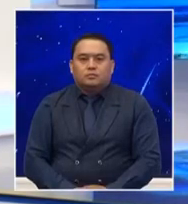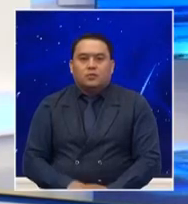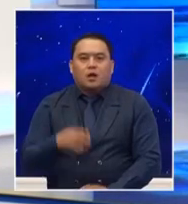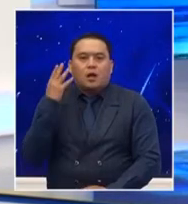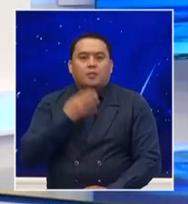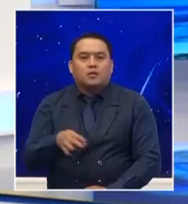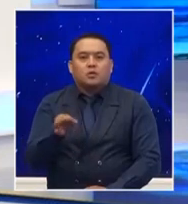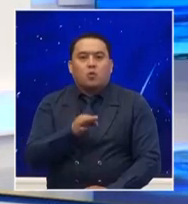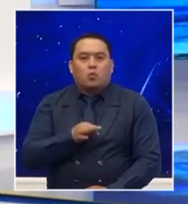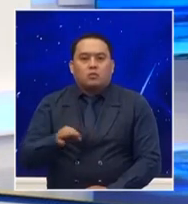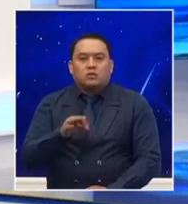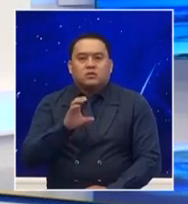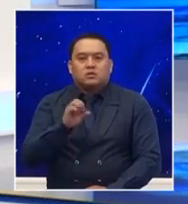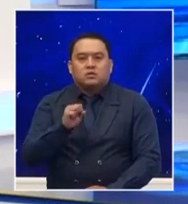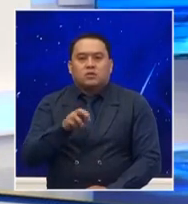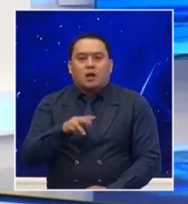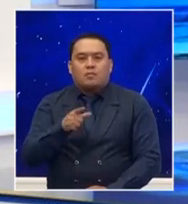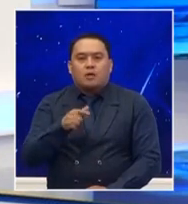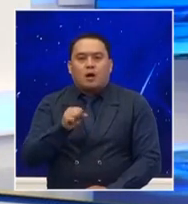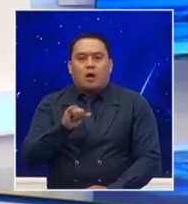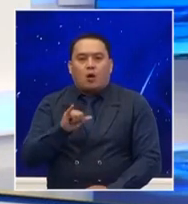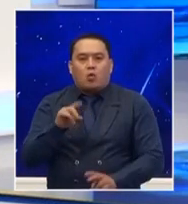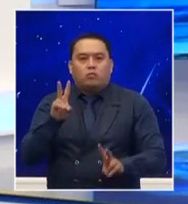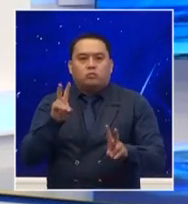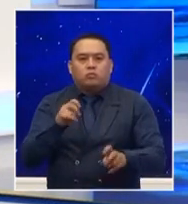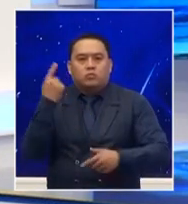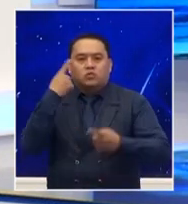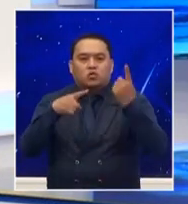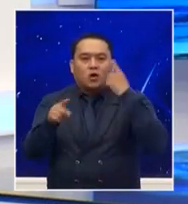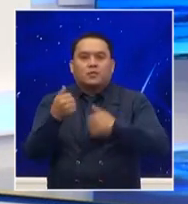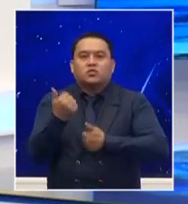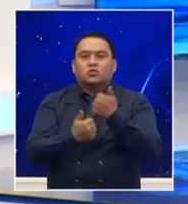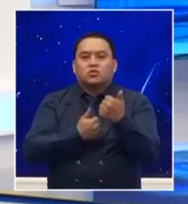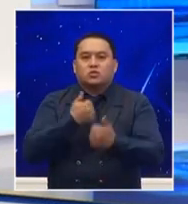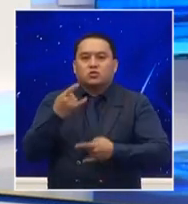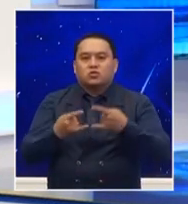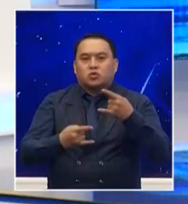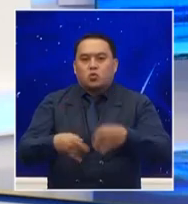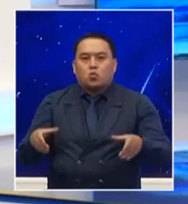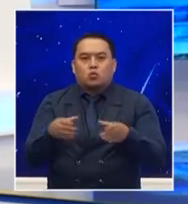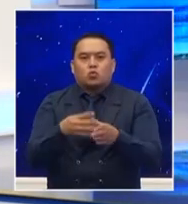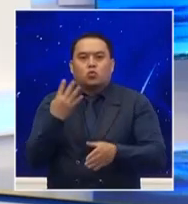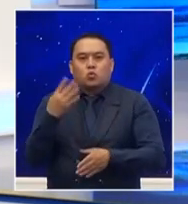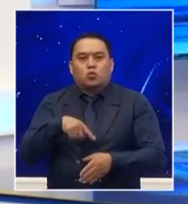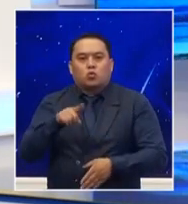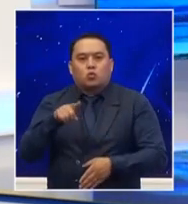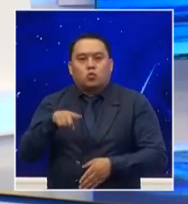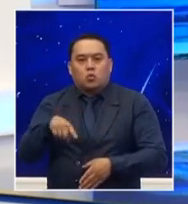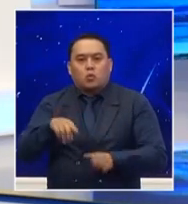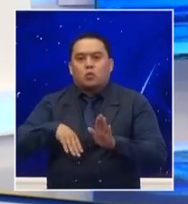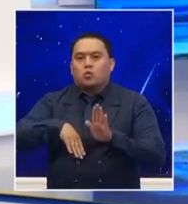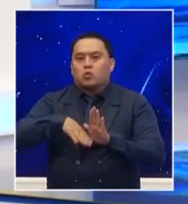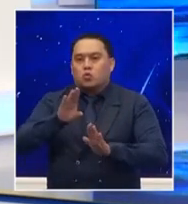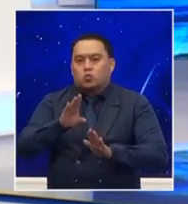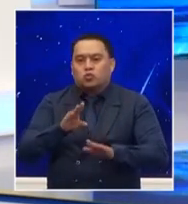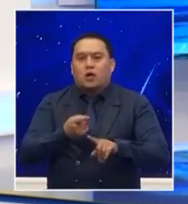Алматы облысында самғау байқауының жеңімпаздары марапатталды. Шығармашылық додада Жетісу телеарнасының ұжымы 4 номинация бойынша үздік